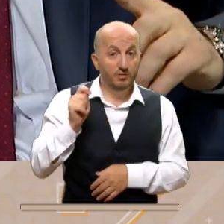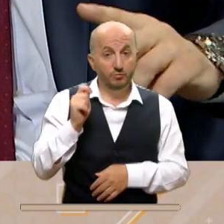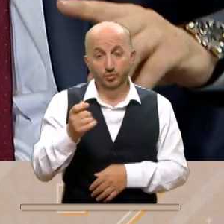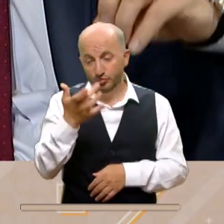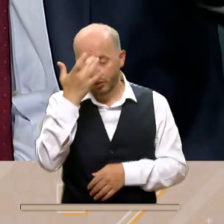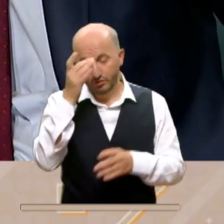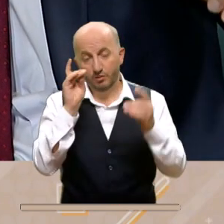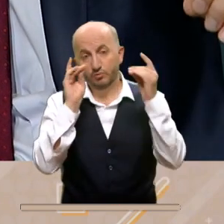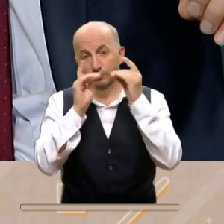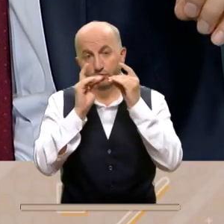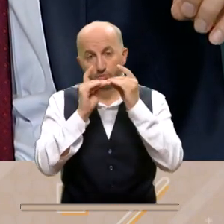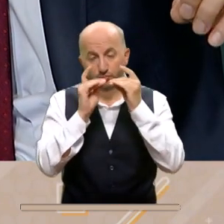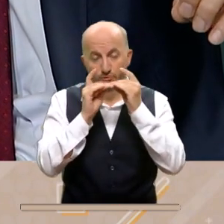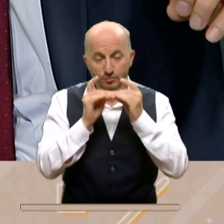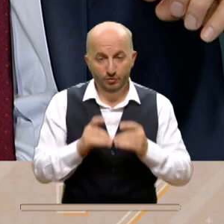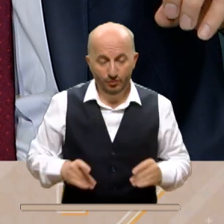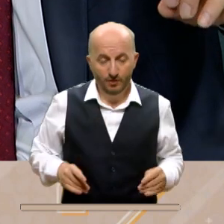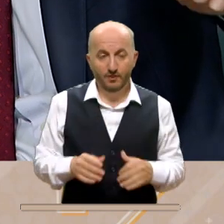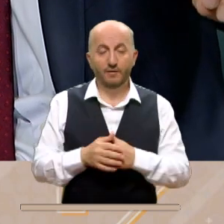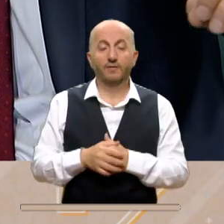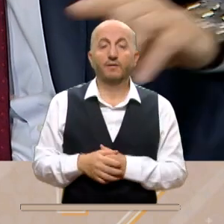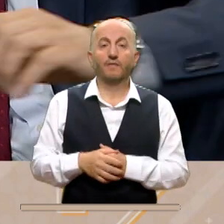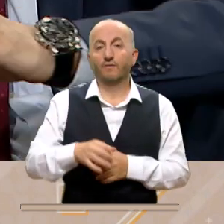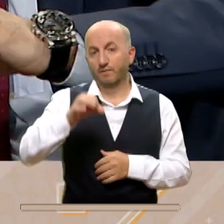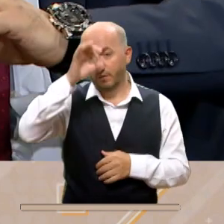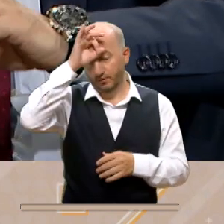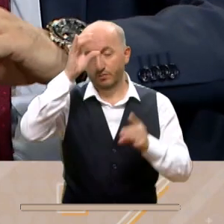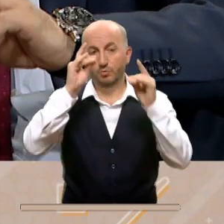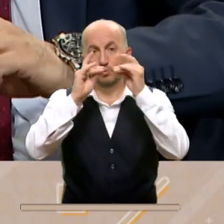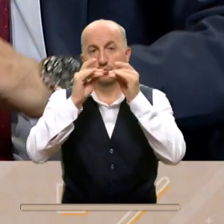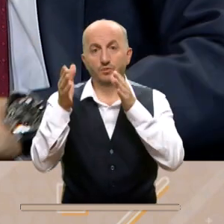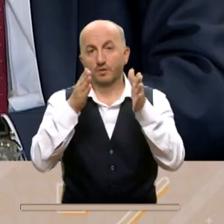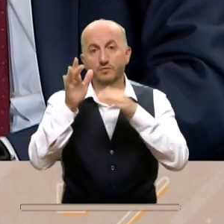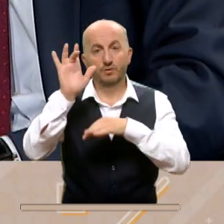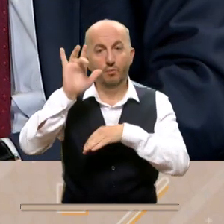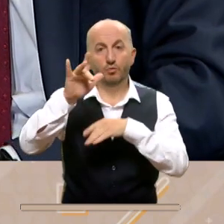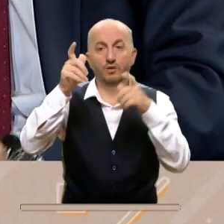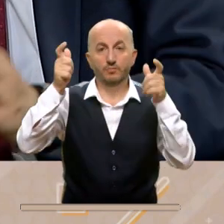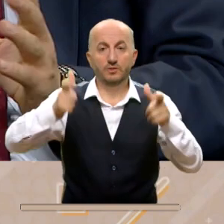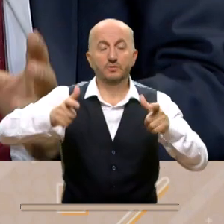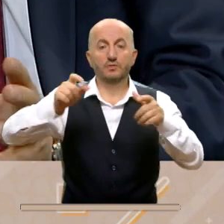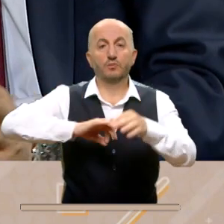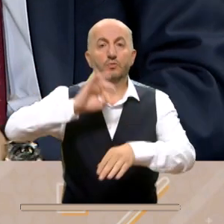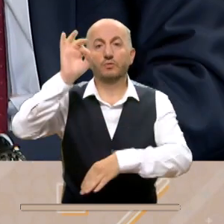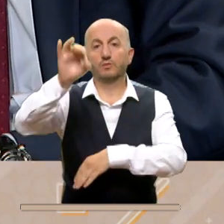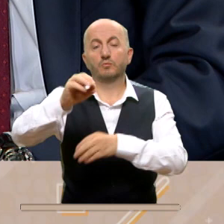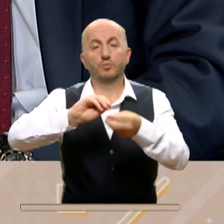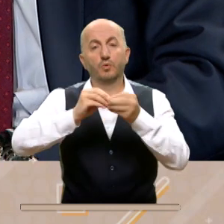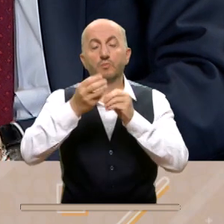ile Fatih Köprüsü arasında orta bir yerde ulaşım sorunu